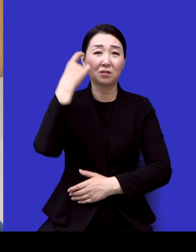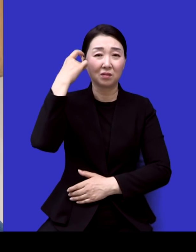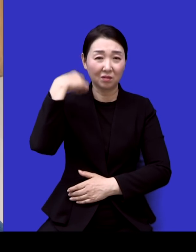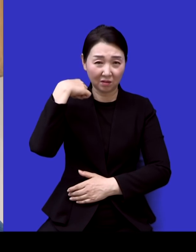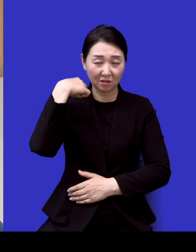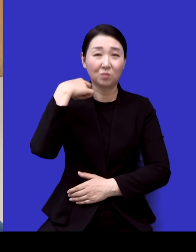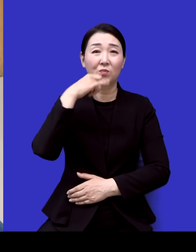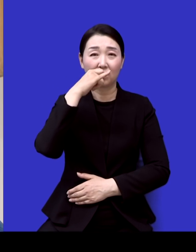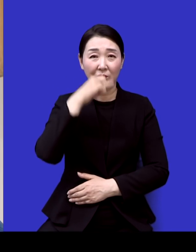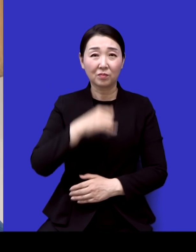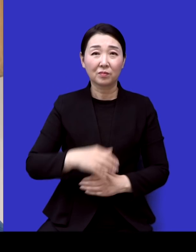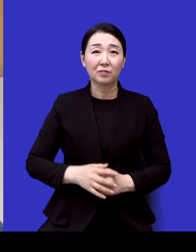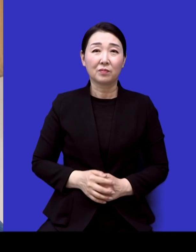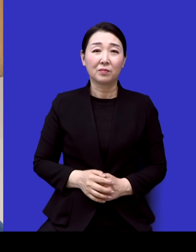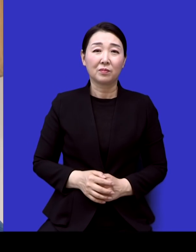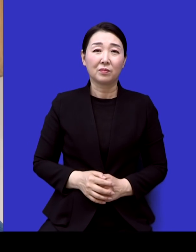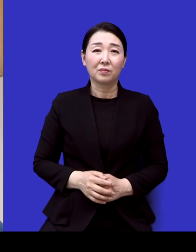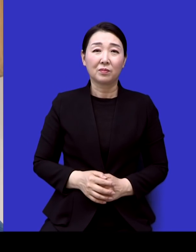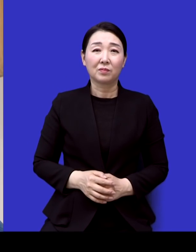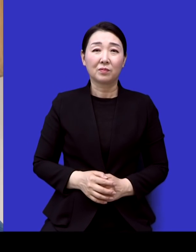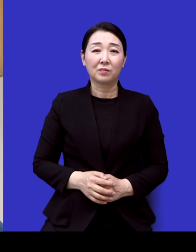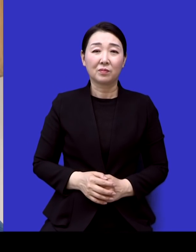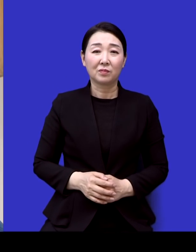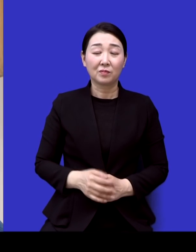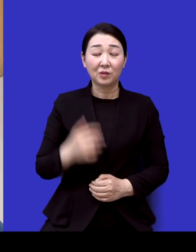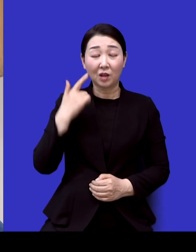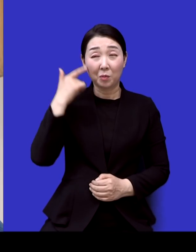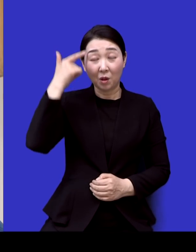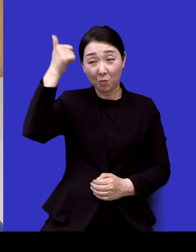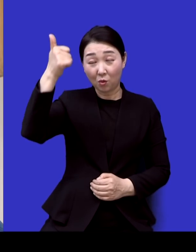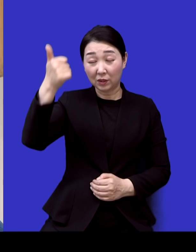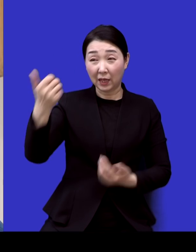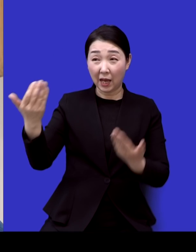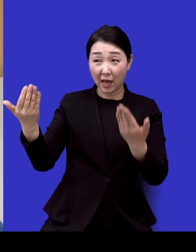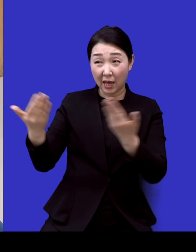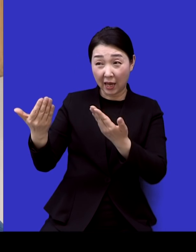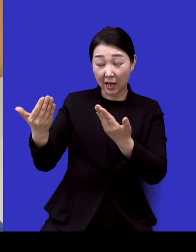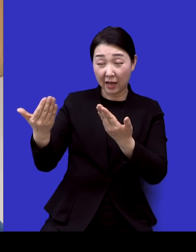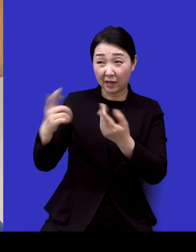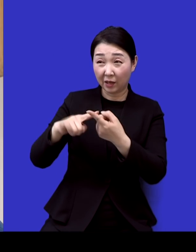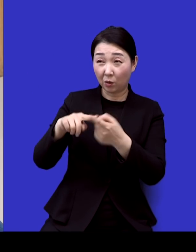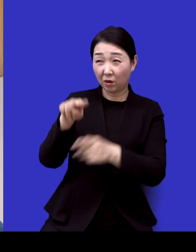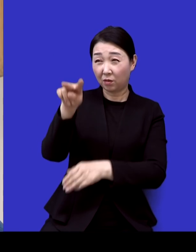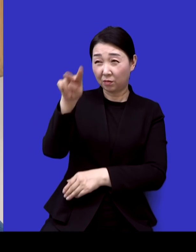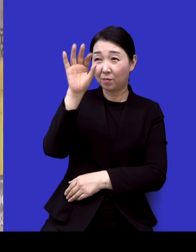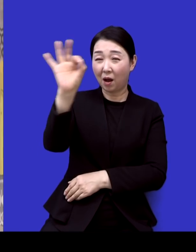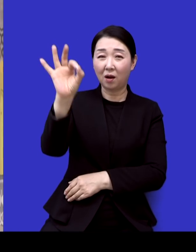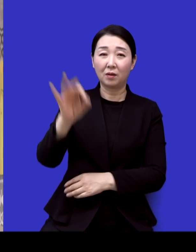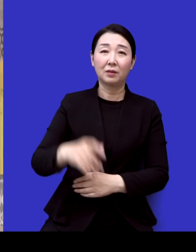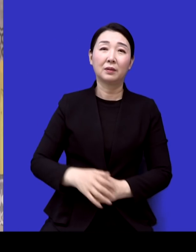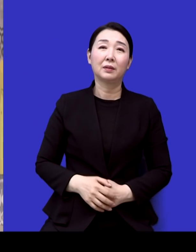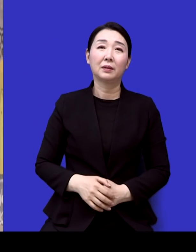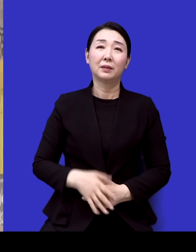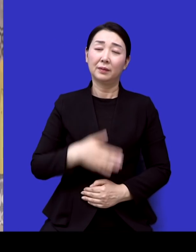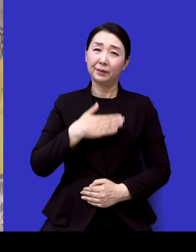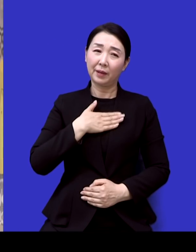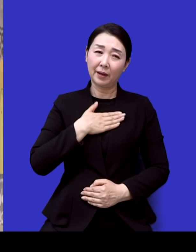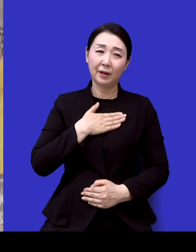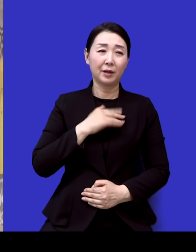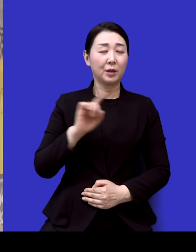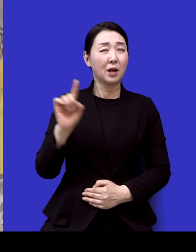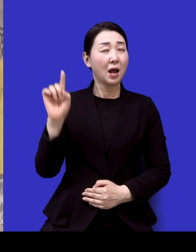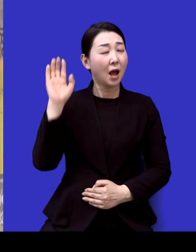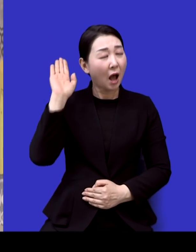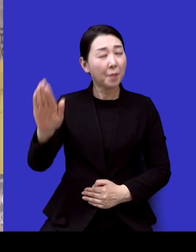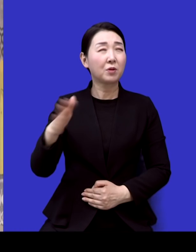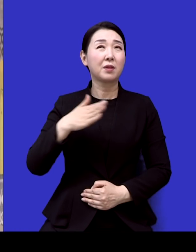많이 들었죠. 그래서 목사라는 직업을 옆에서 지켜봤는데 아 내가 어떤 일이